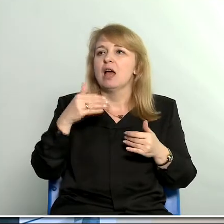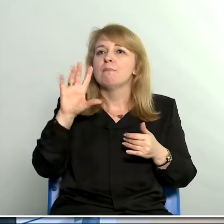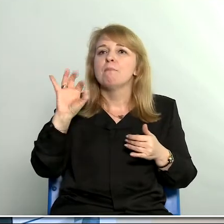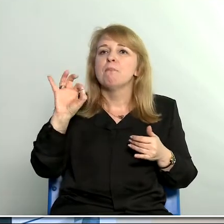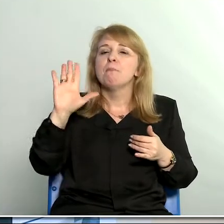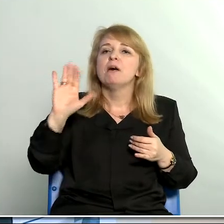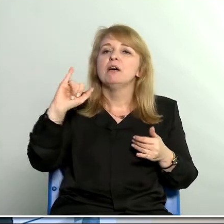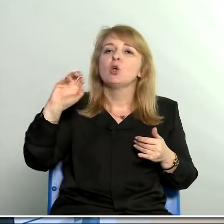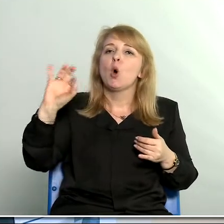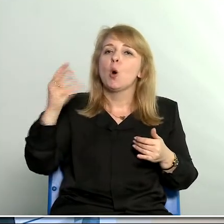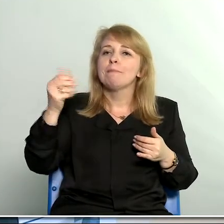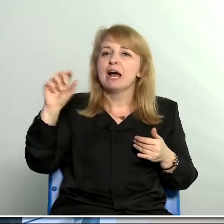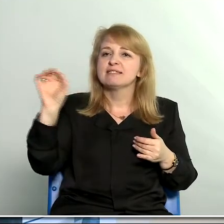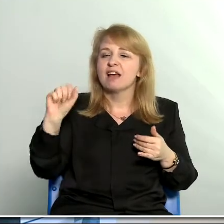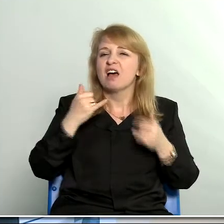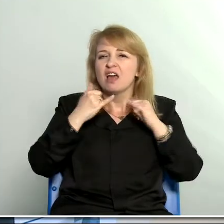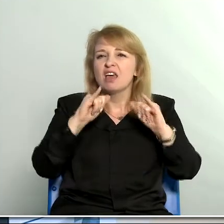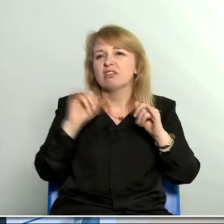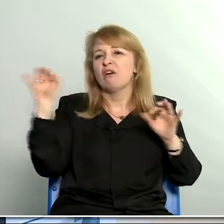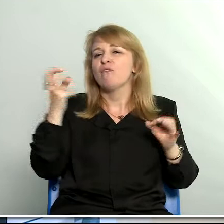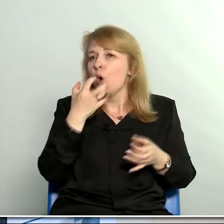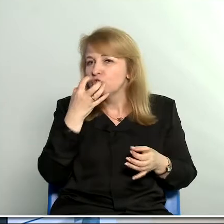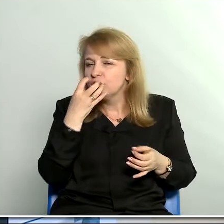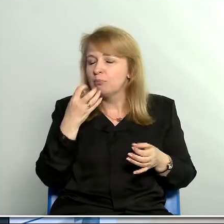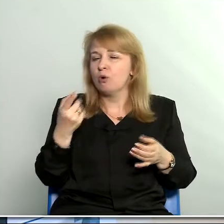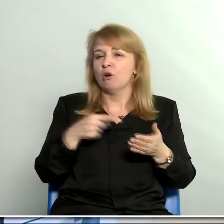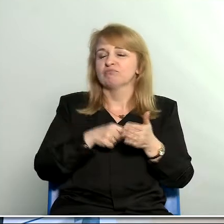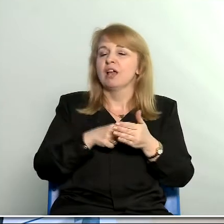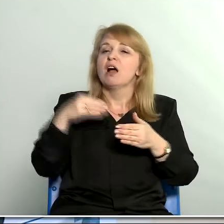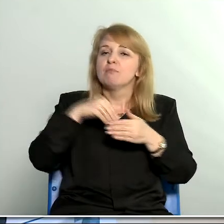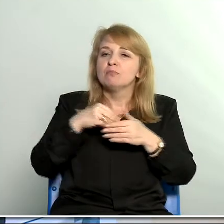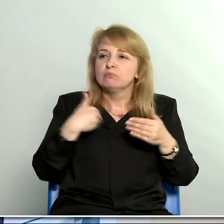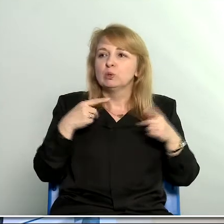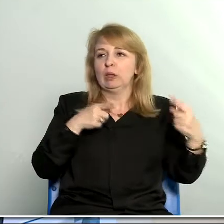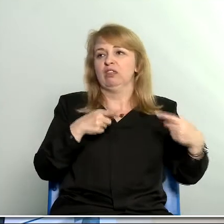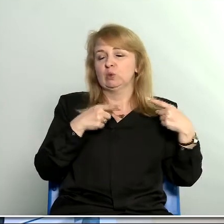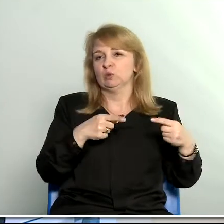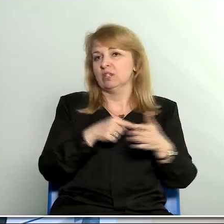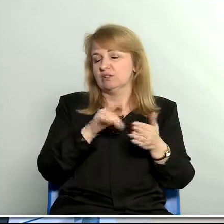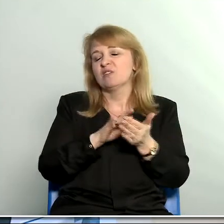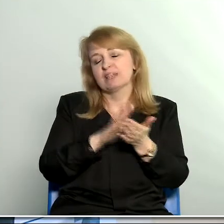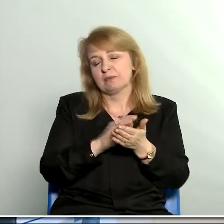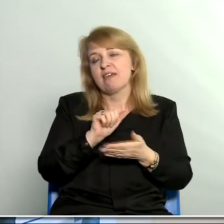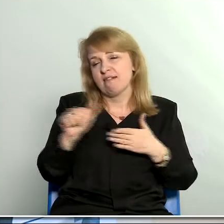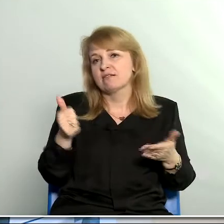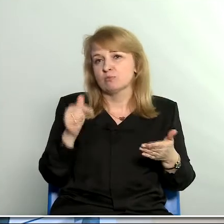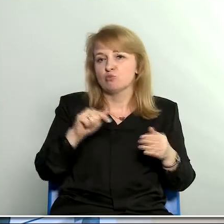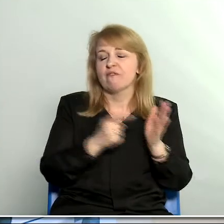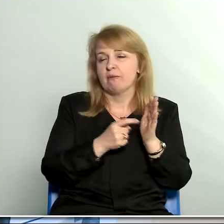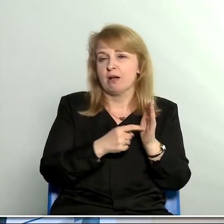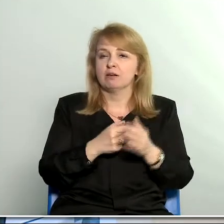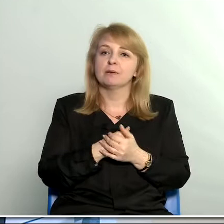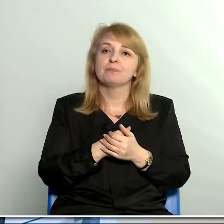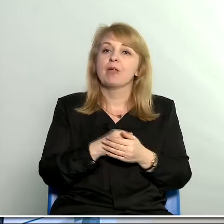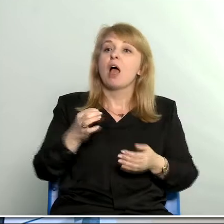z innymi źródłami ciepła, to oczywiście mamy tutaj zapisy w programie, że jest taka możliwość. Lepsza